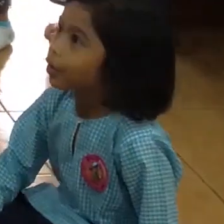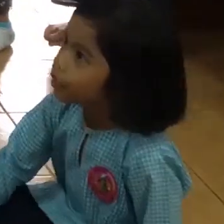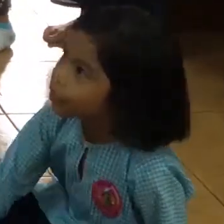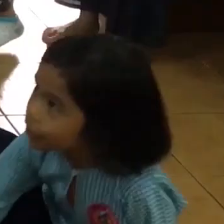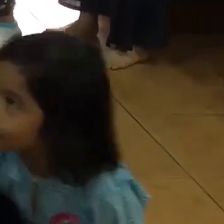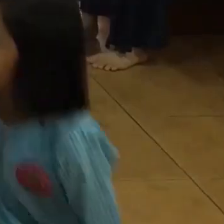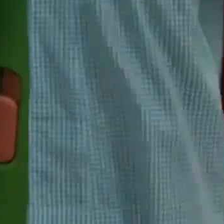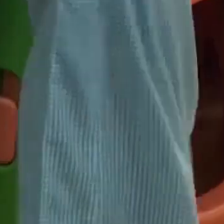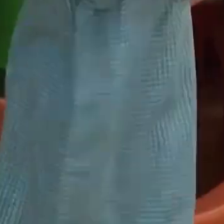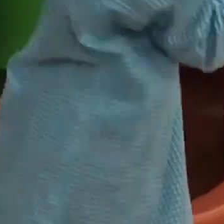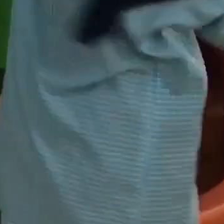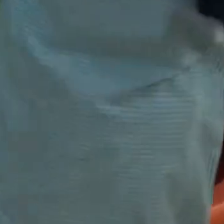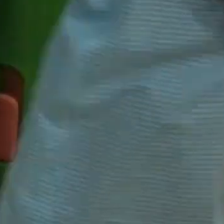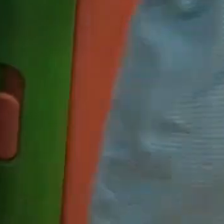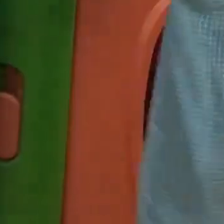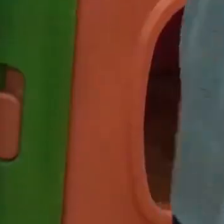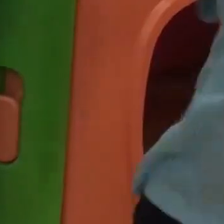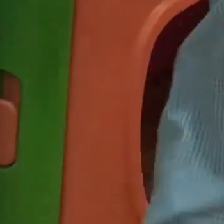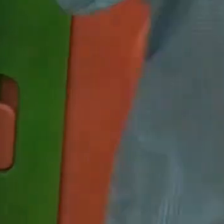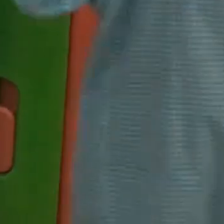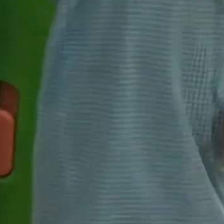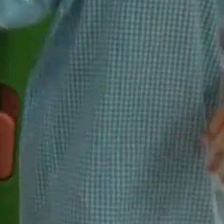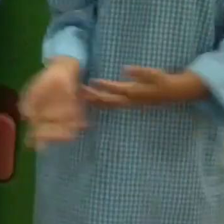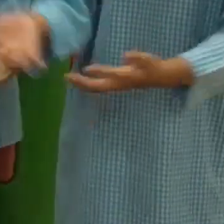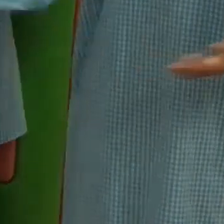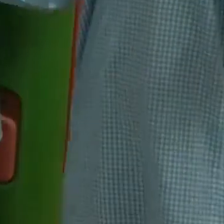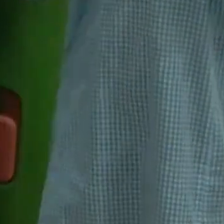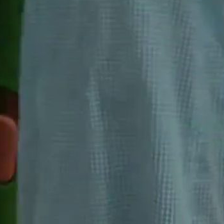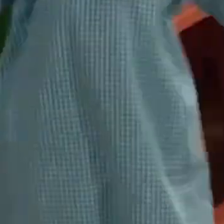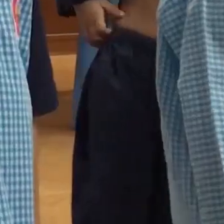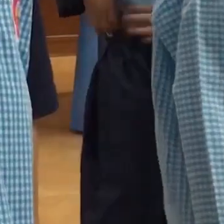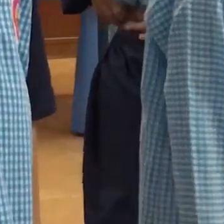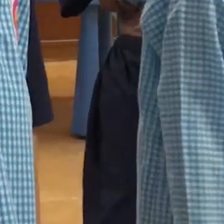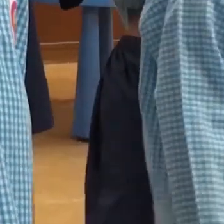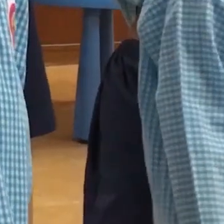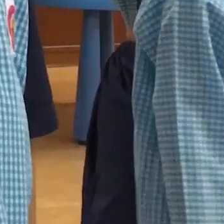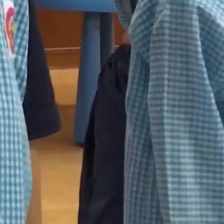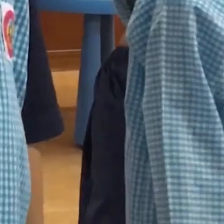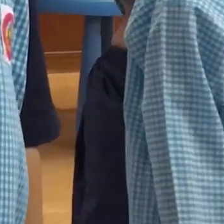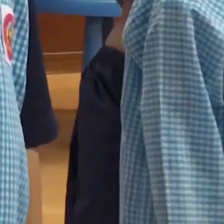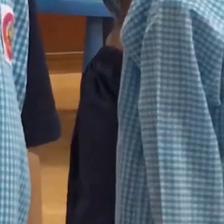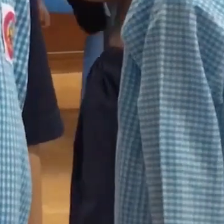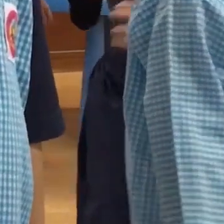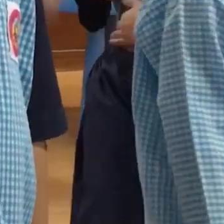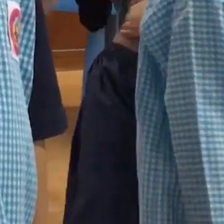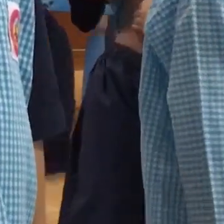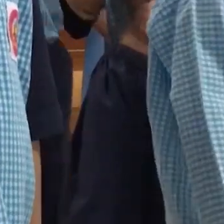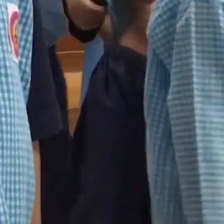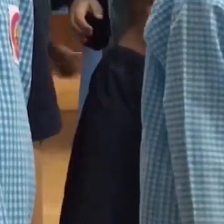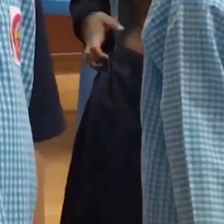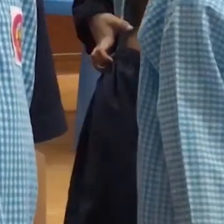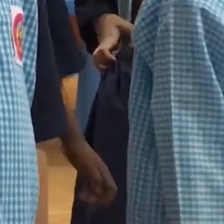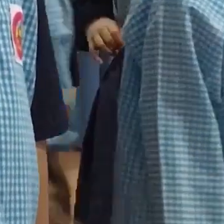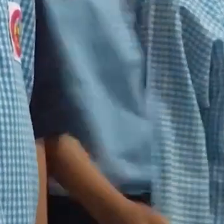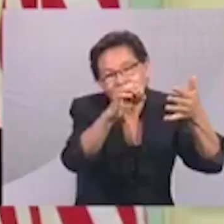Kementerian Wanita akan sit down dengan KKM lah untuk mengeluarkan SOP. Jadi sedang